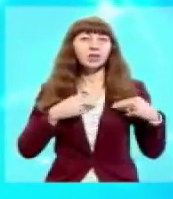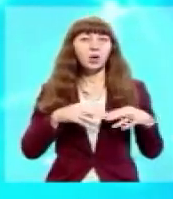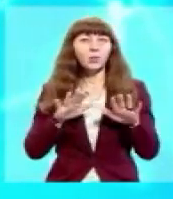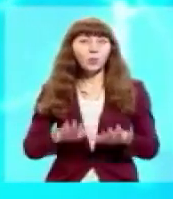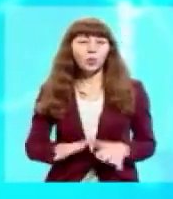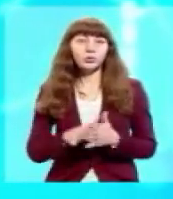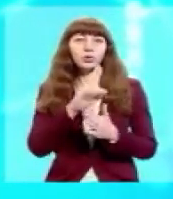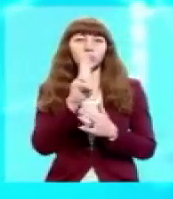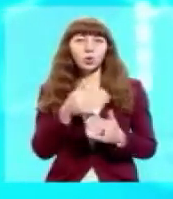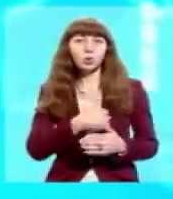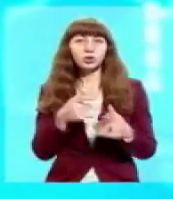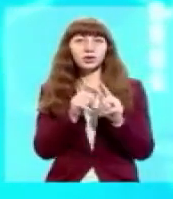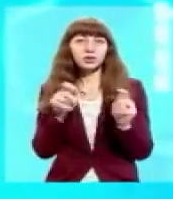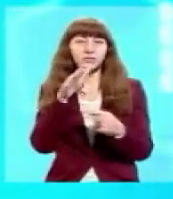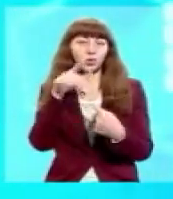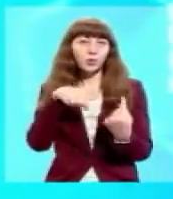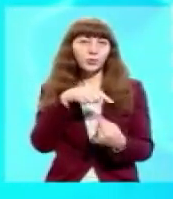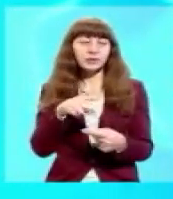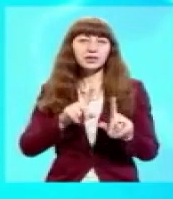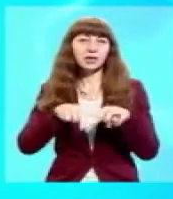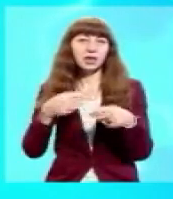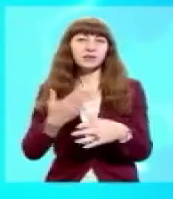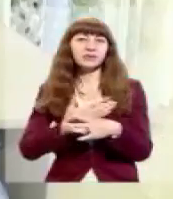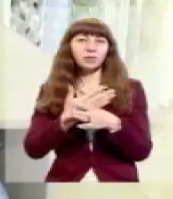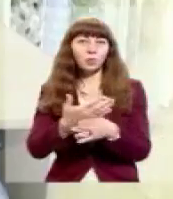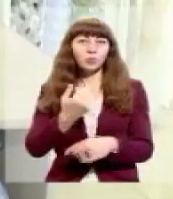мемлекеттік бағдарламалар арқылы қаржылай қолдау жасалуда.